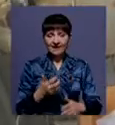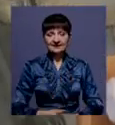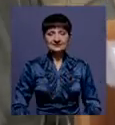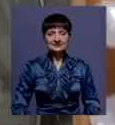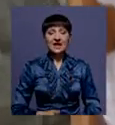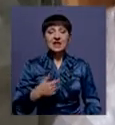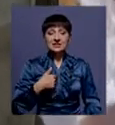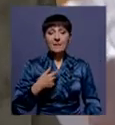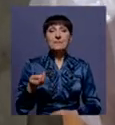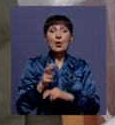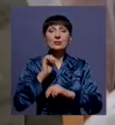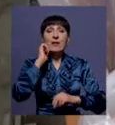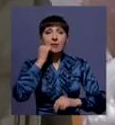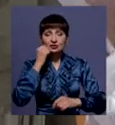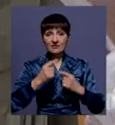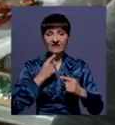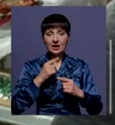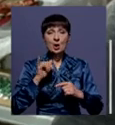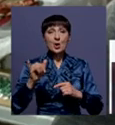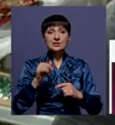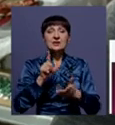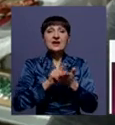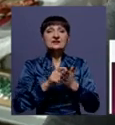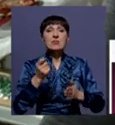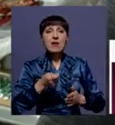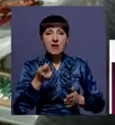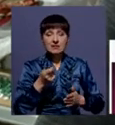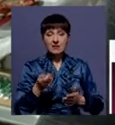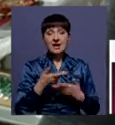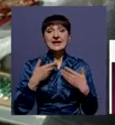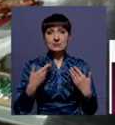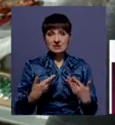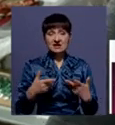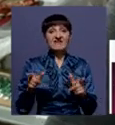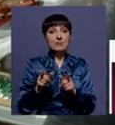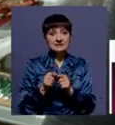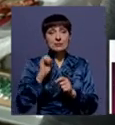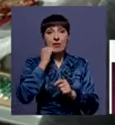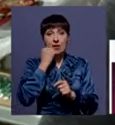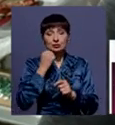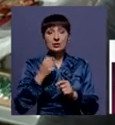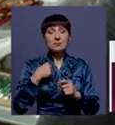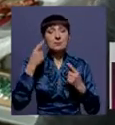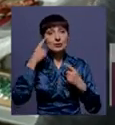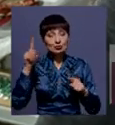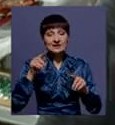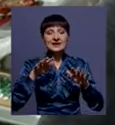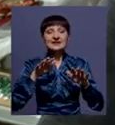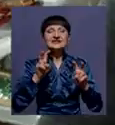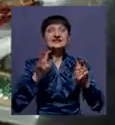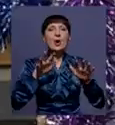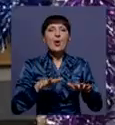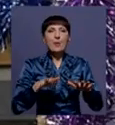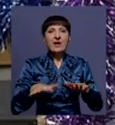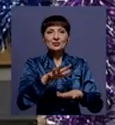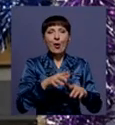Нам приходят бабушки, говорят, что у них маленькая пенсия, и мы вместе с бабушками мы придумали уголок добра,